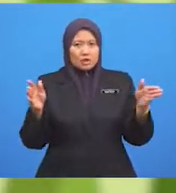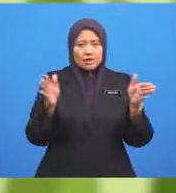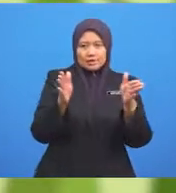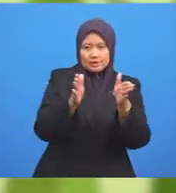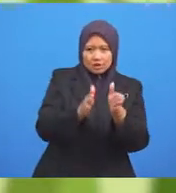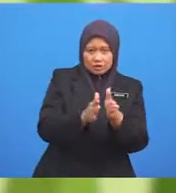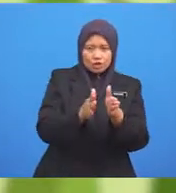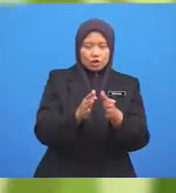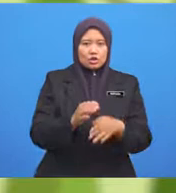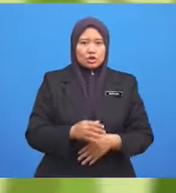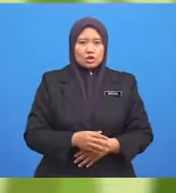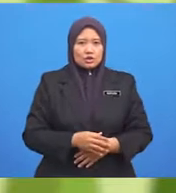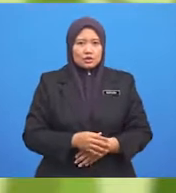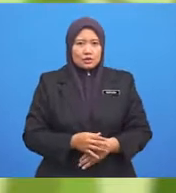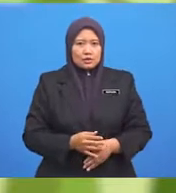kecil